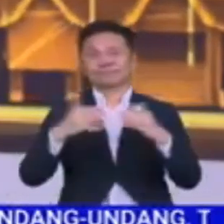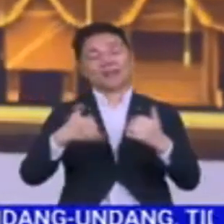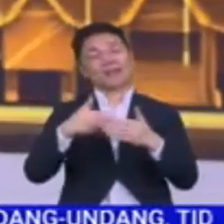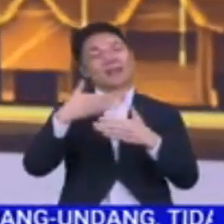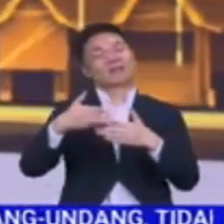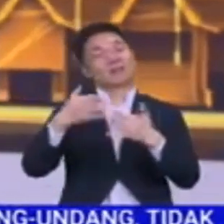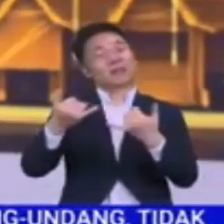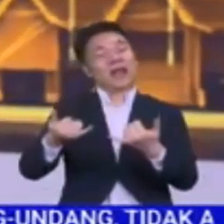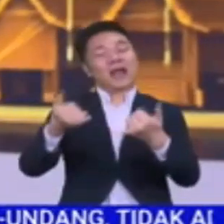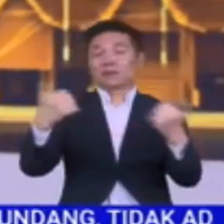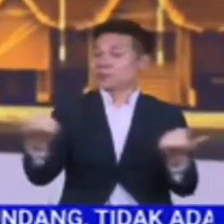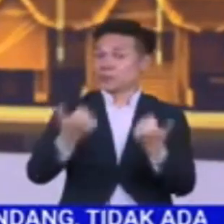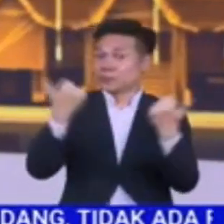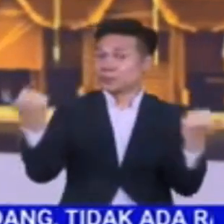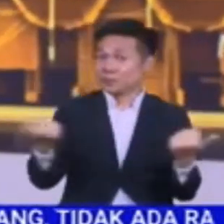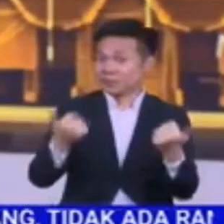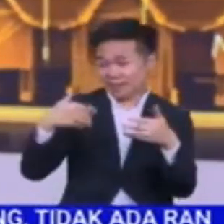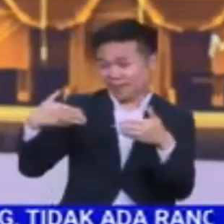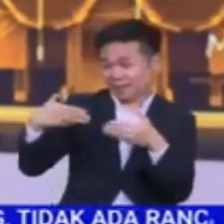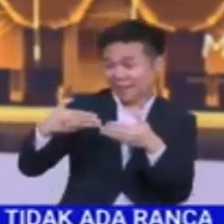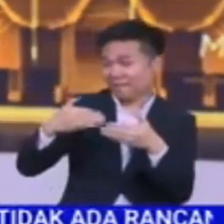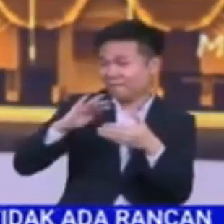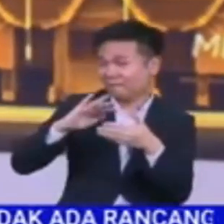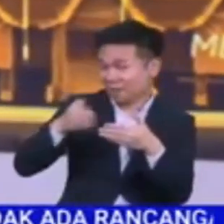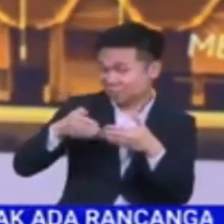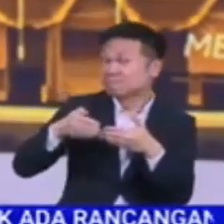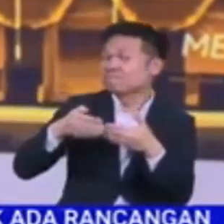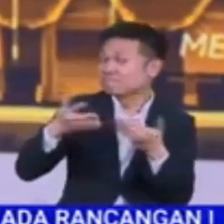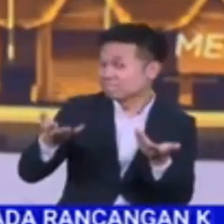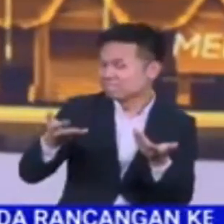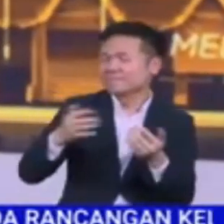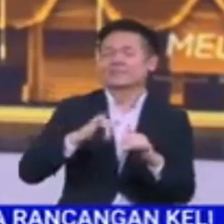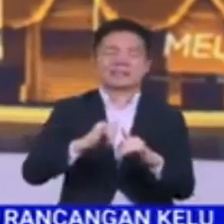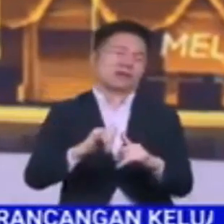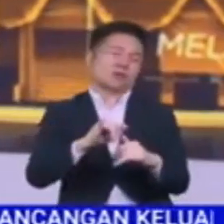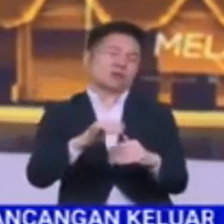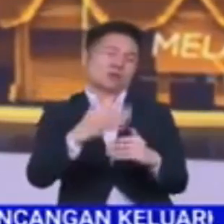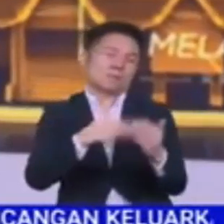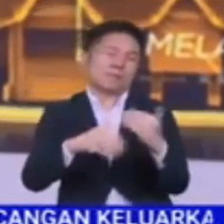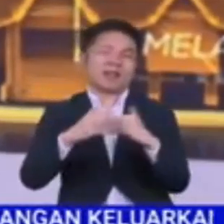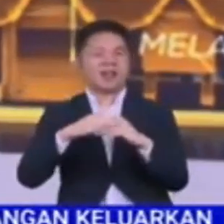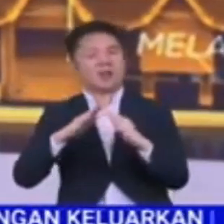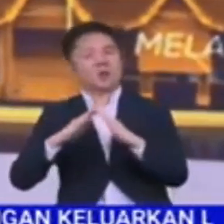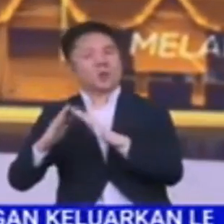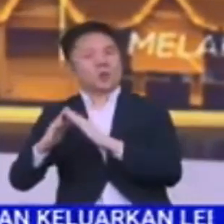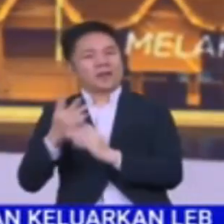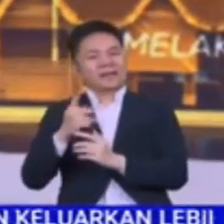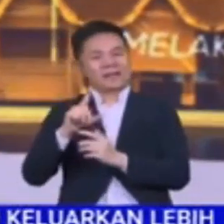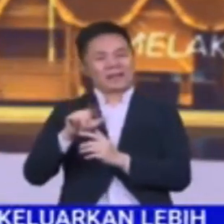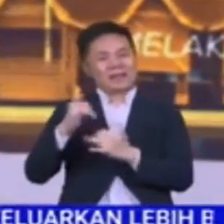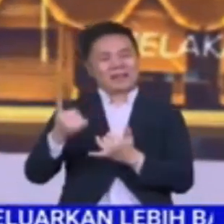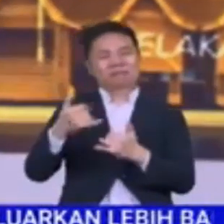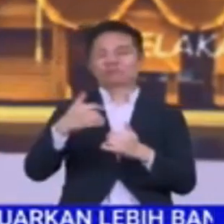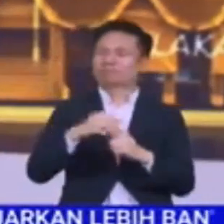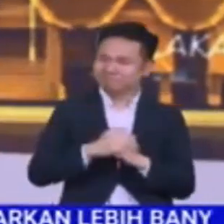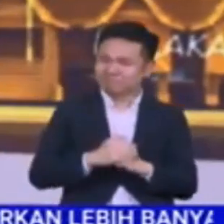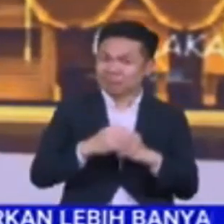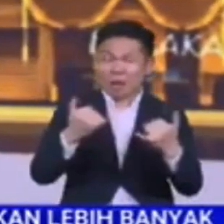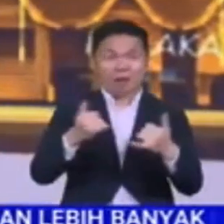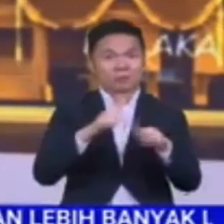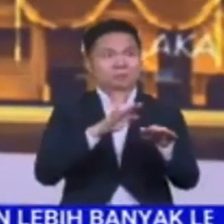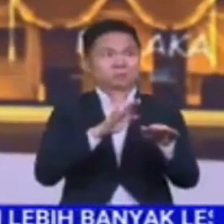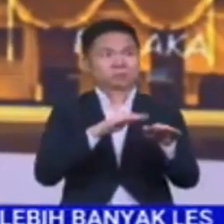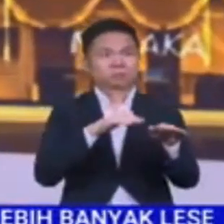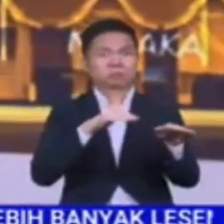Susulan cuti perayaan Aidilfitri sudah berakhir, ramai warga kota kembali ke kediaman masing-masing dari kampung halaman. Jumlah